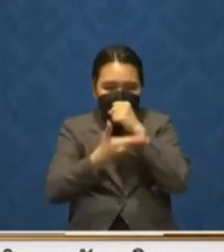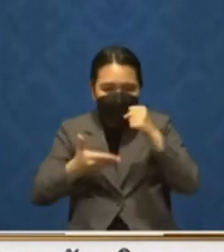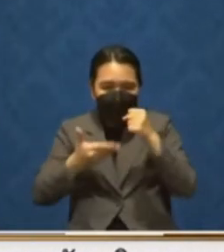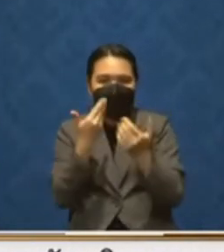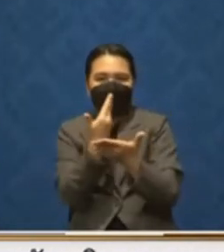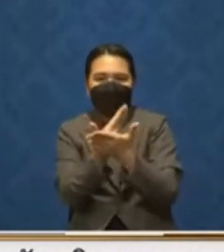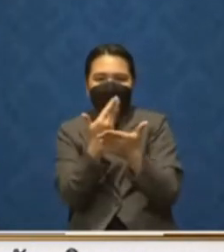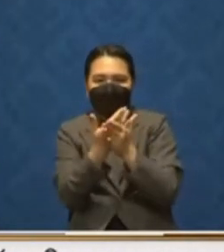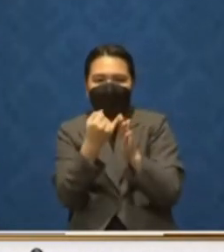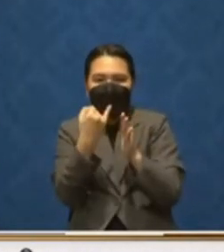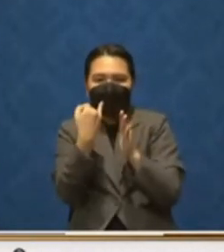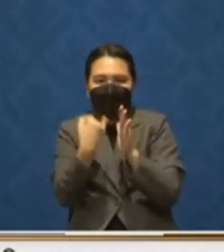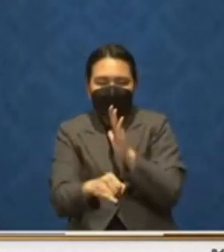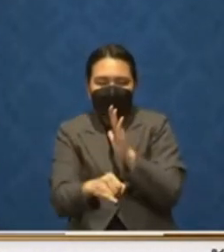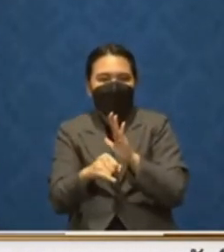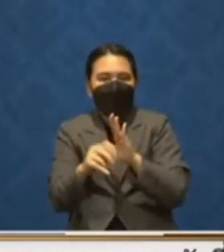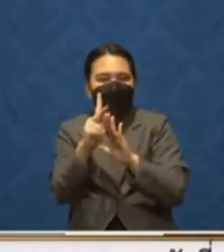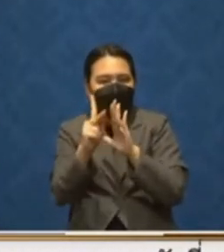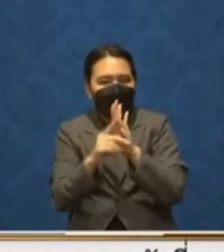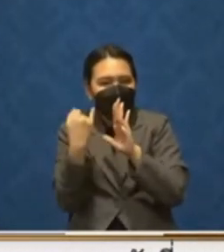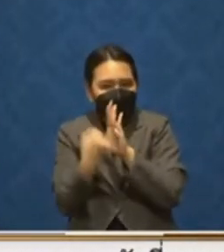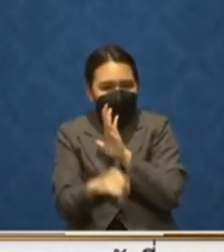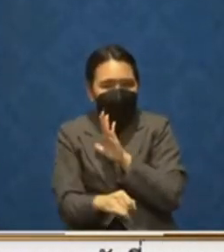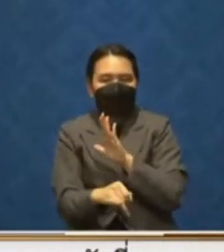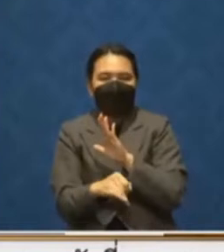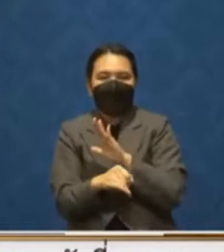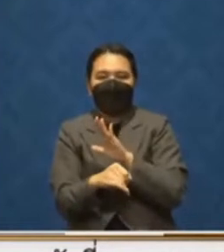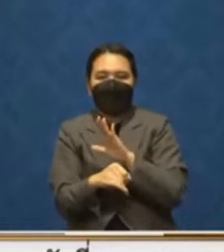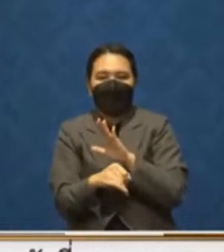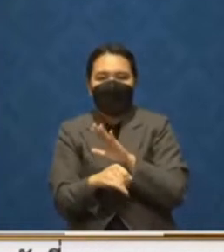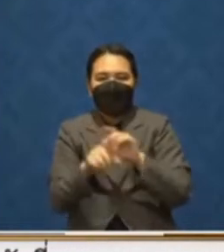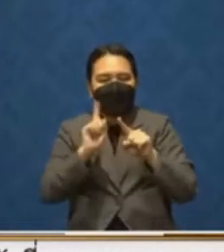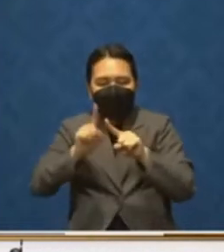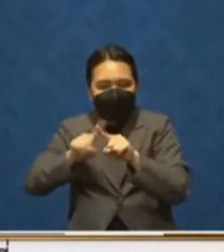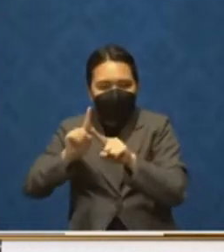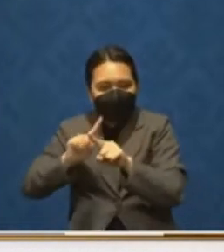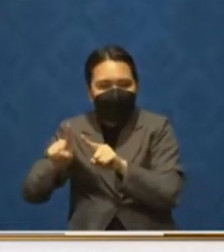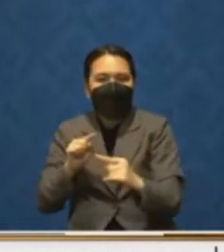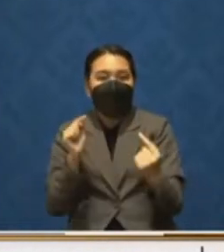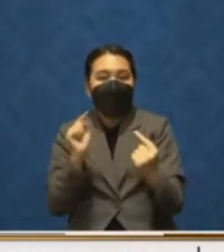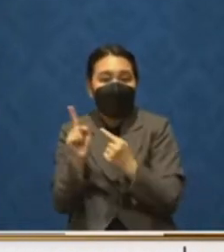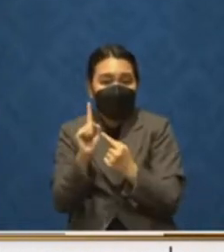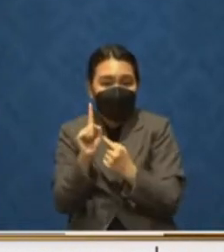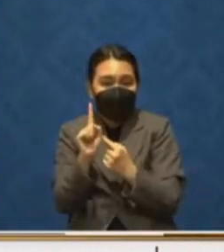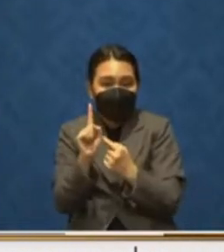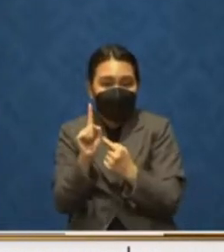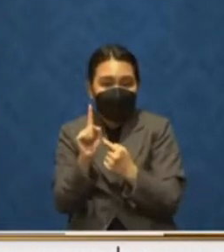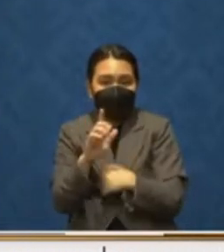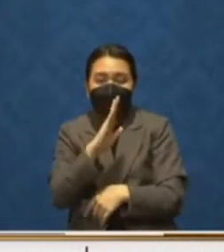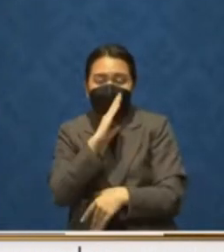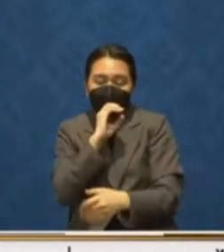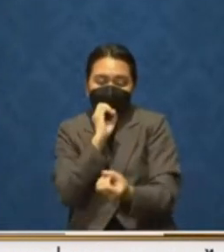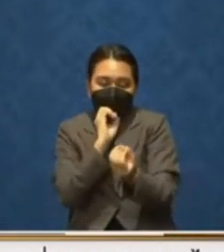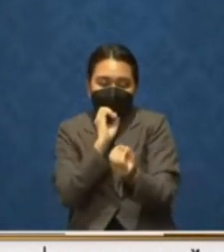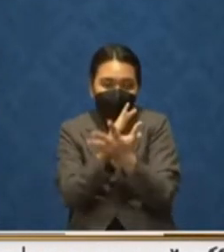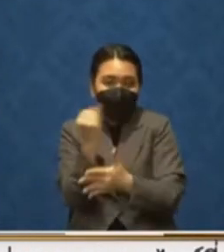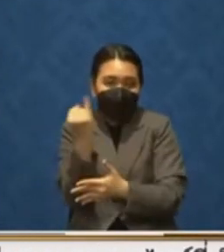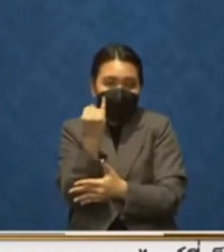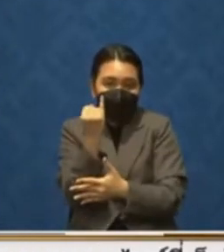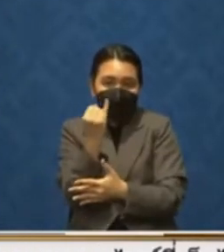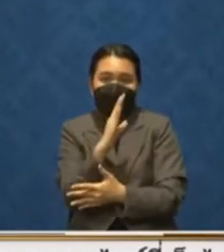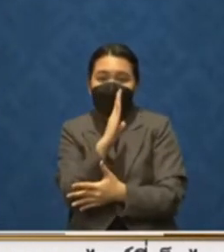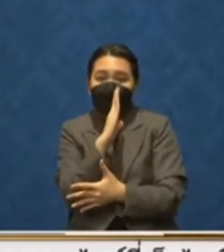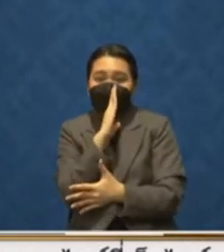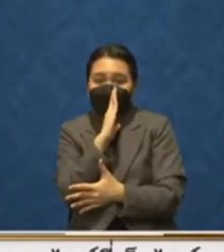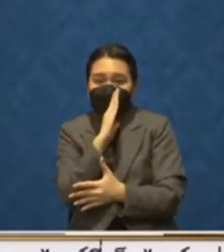ขบวนการผิดกฎหมายอื่นๆนะครับตามด้วยนะตามมาด้วยในทางกลับกันผลร้ายทะเลาะไม่สามารถเอาชนะ